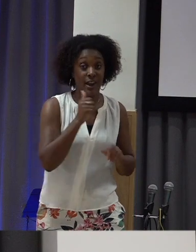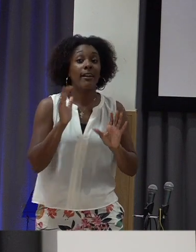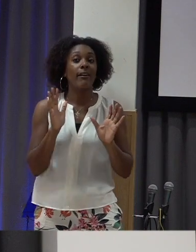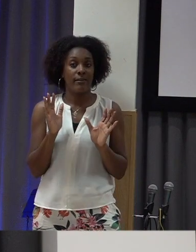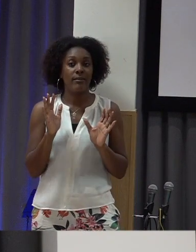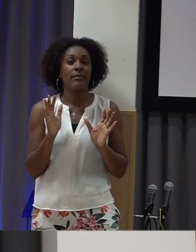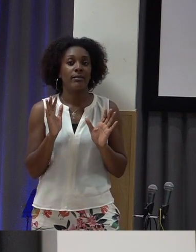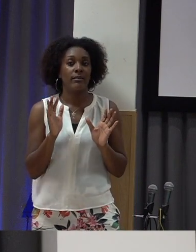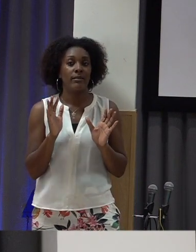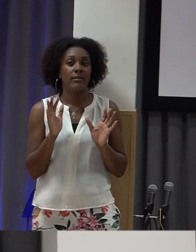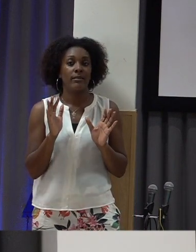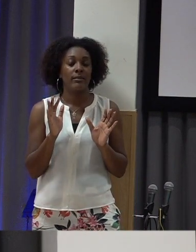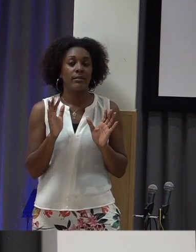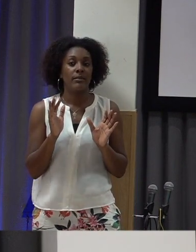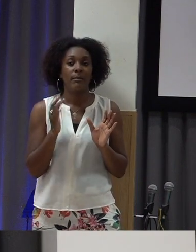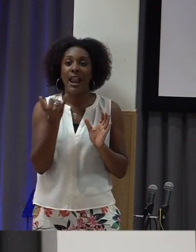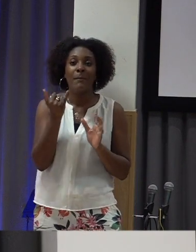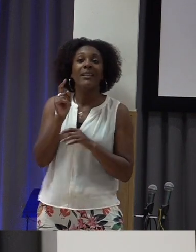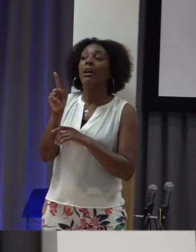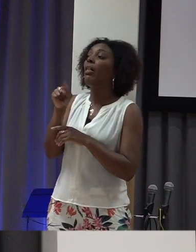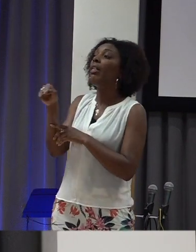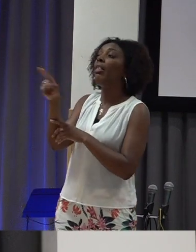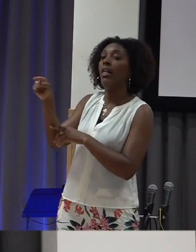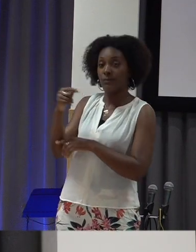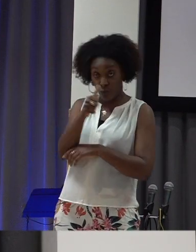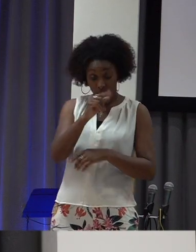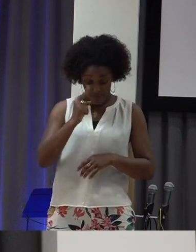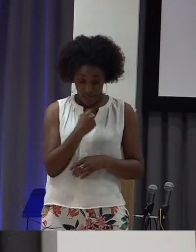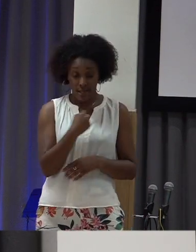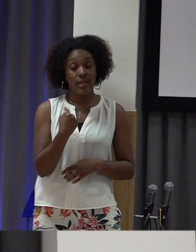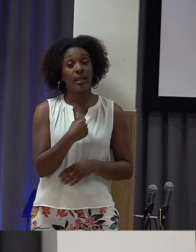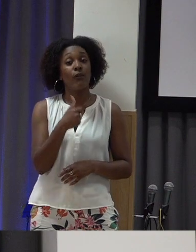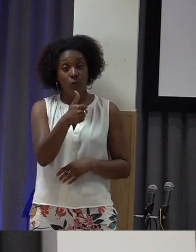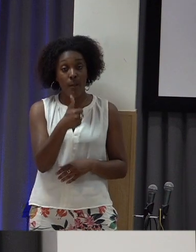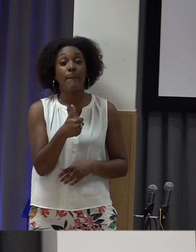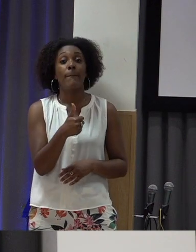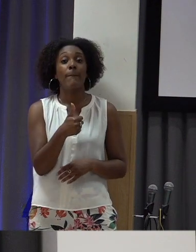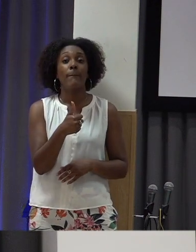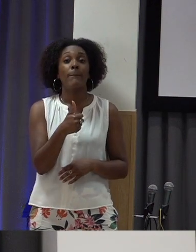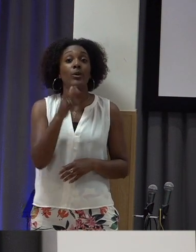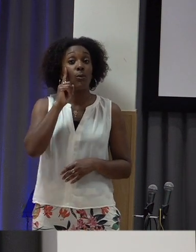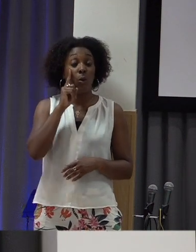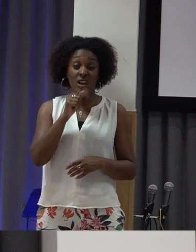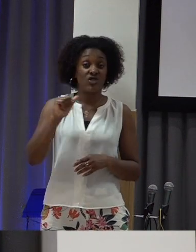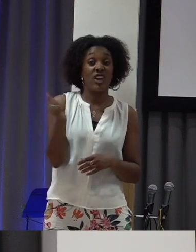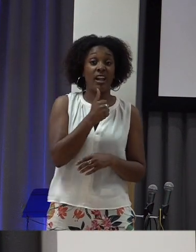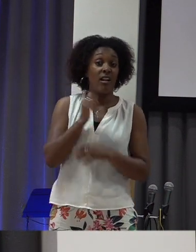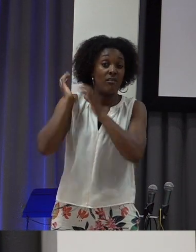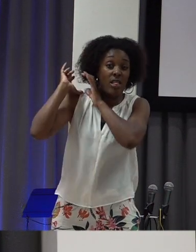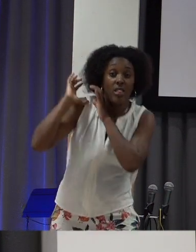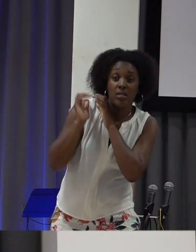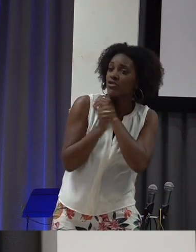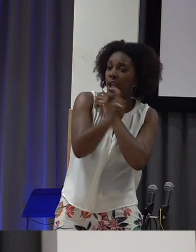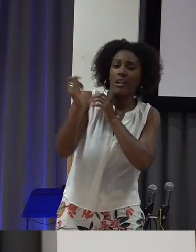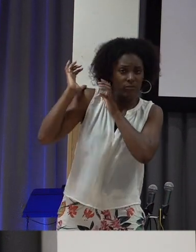aura un sujet de se glorifier pour lui seul et non par rapport à autrui, car chacun portera son propre fardeau. Et encore